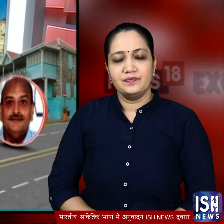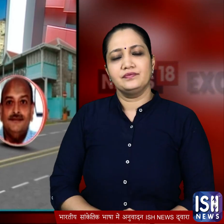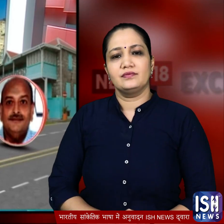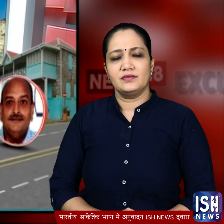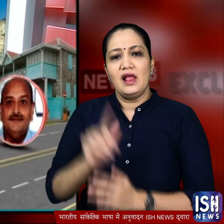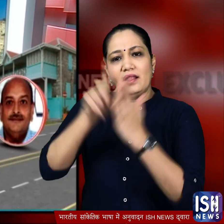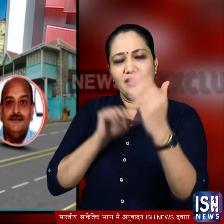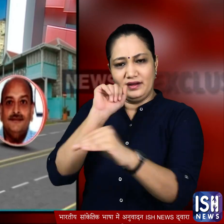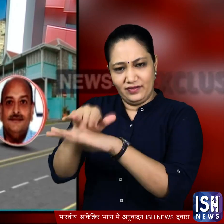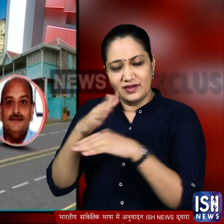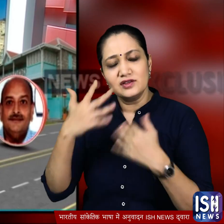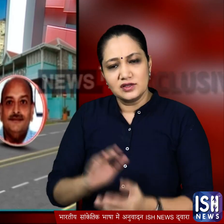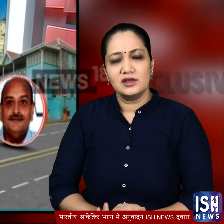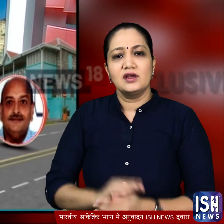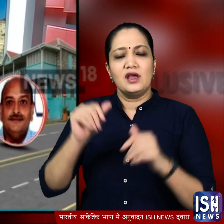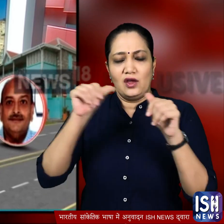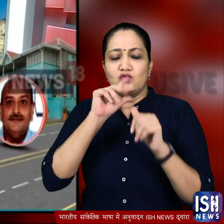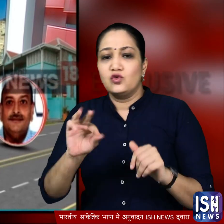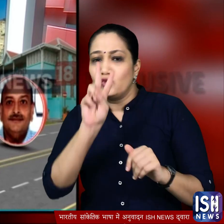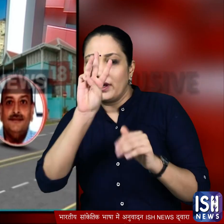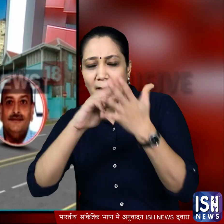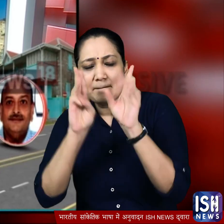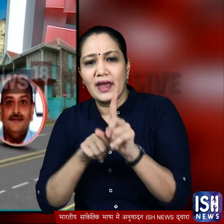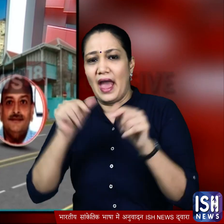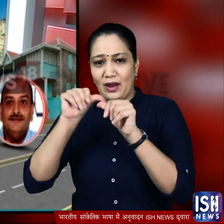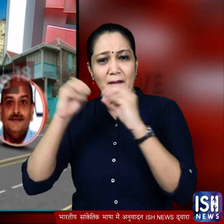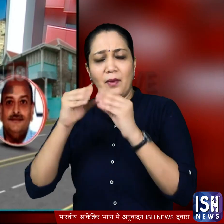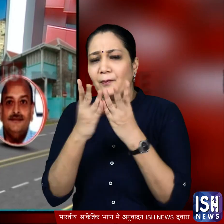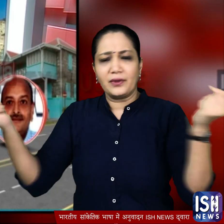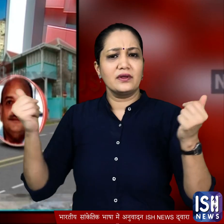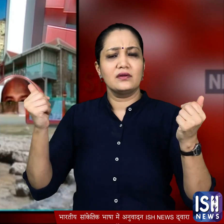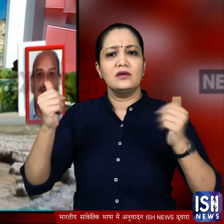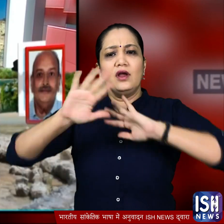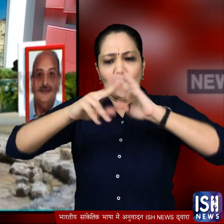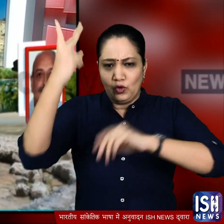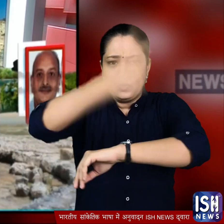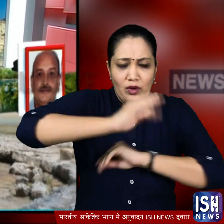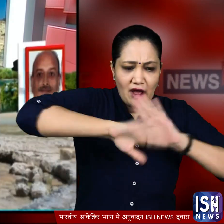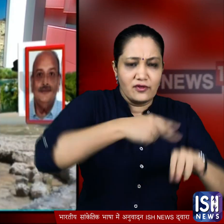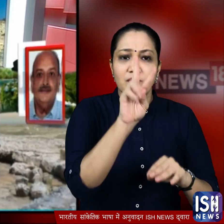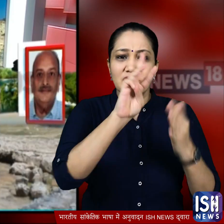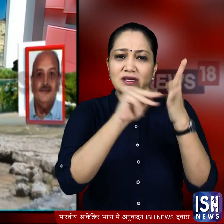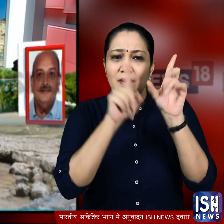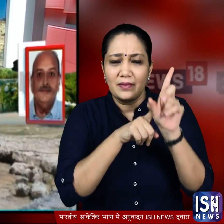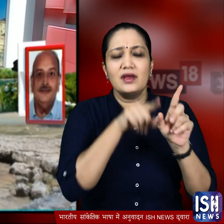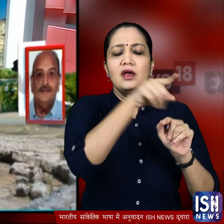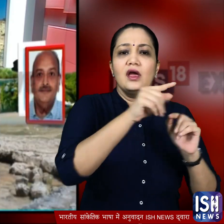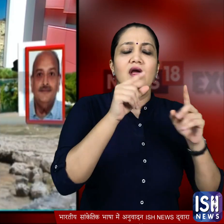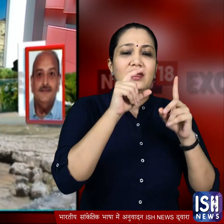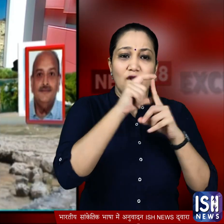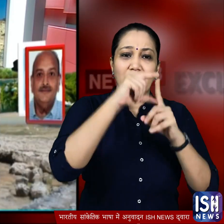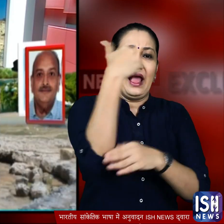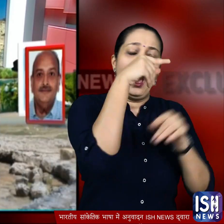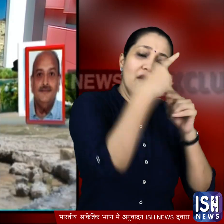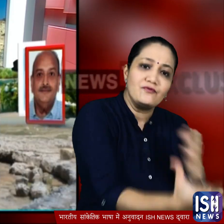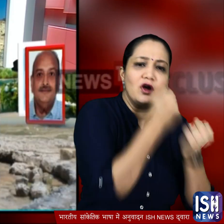की मांग की। असल में 23 मई को मेहुल चोकसी एंटीगा एंड बारबुडा से अचानक लापता हो गए थे और 2 दिन बाद 25 मई को कैरिबियाई